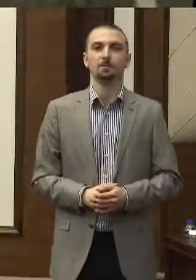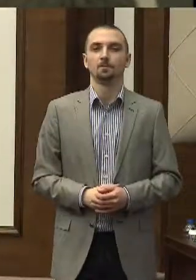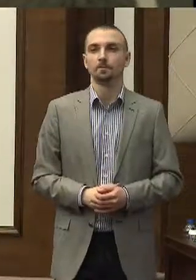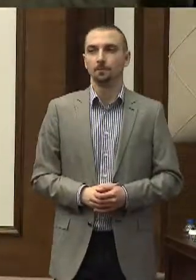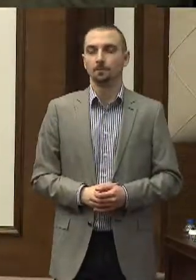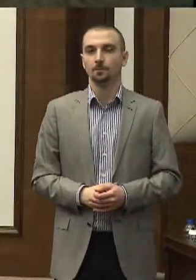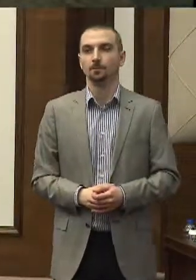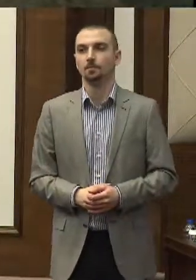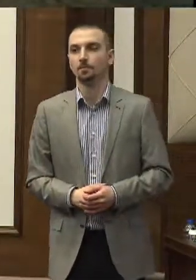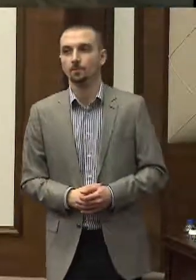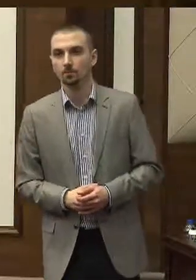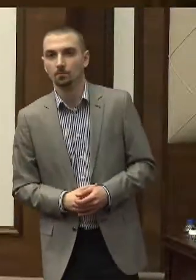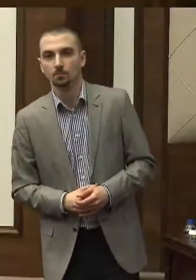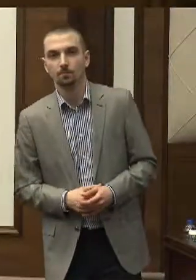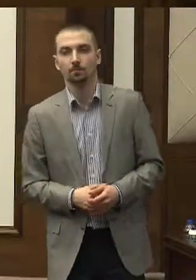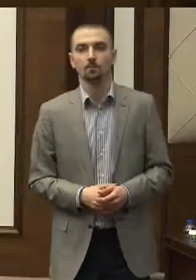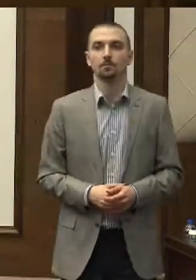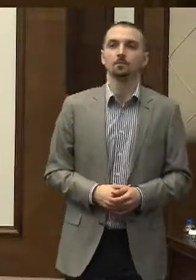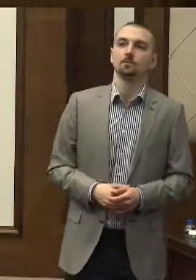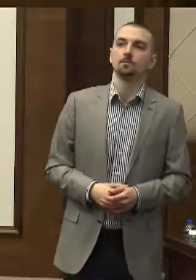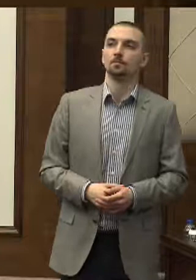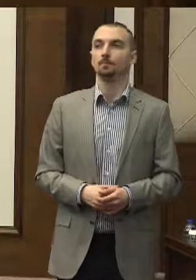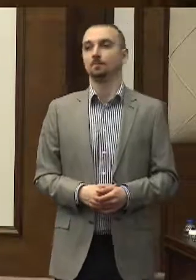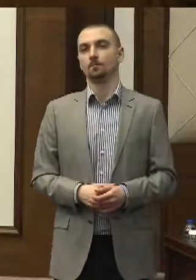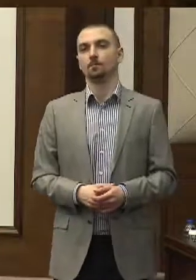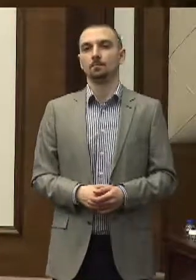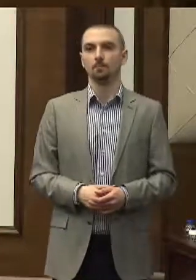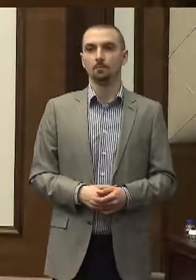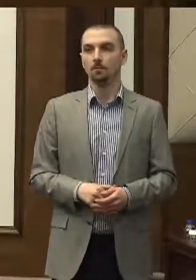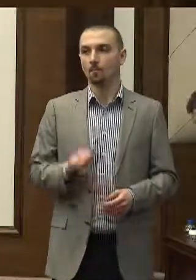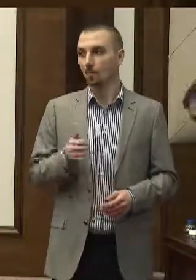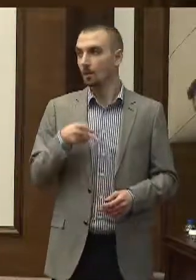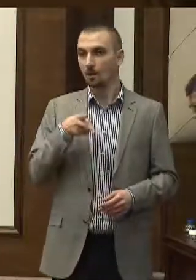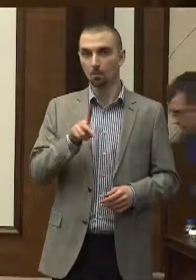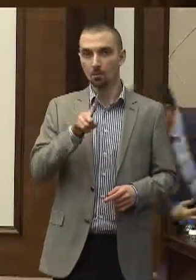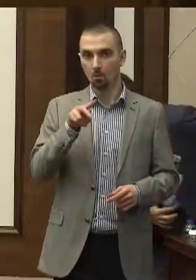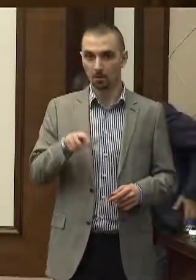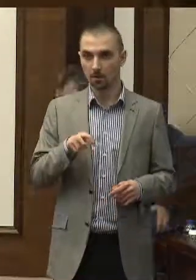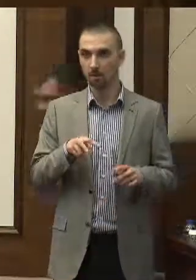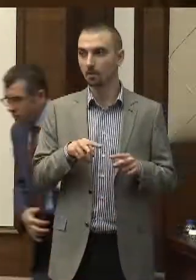Saygılar sunuyorum. Sayın Canbaz'a teşekkür ediyorum. Değerli arkadaşlar, 2018 yılı